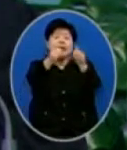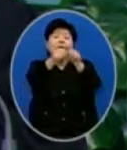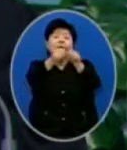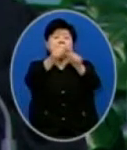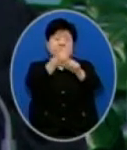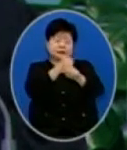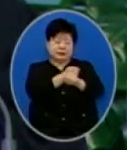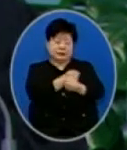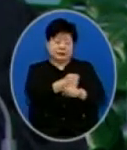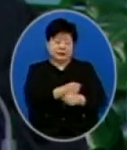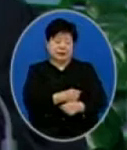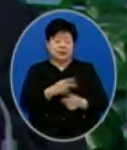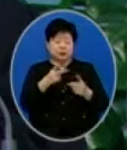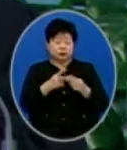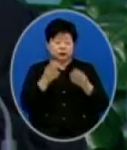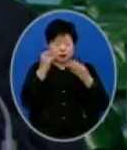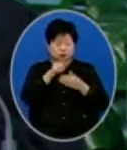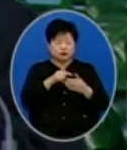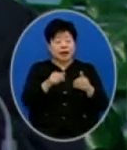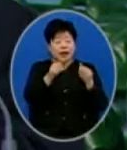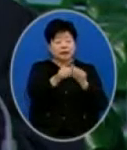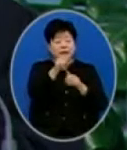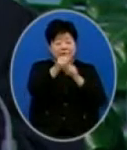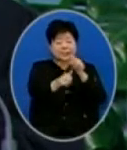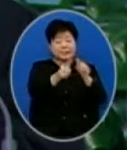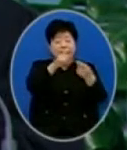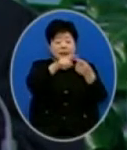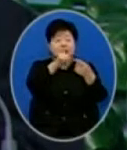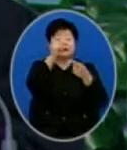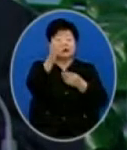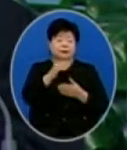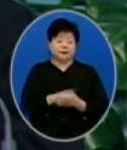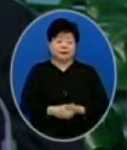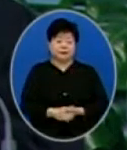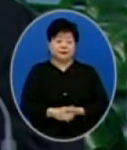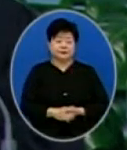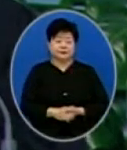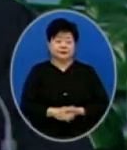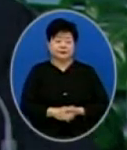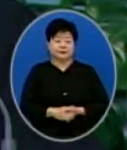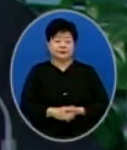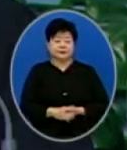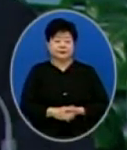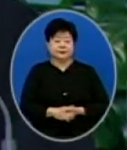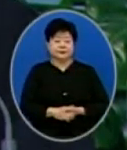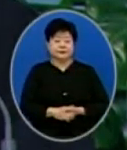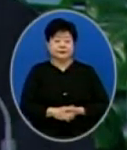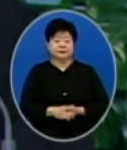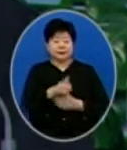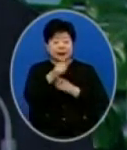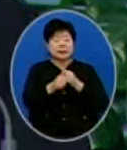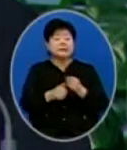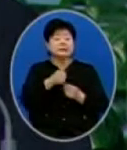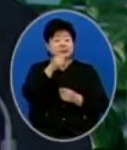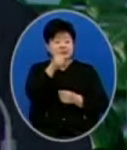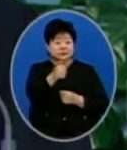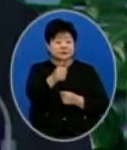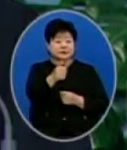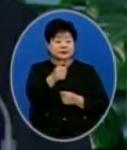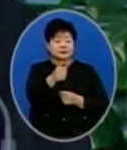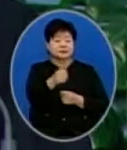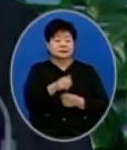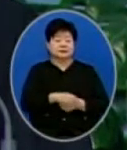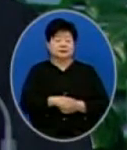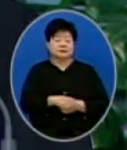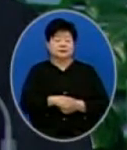하신다고 하는 것입니다 둘째로 고난 중에 함께 하신 하나님에 대해서 말씀드리기를 원합니다 하나님은 우리가